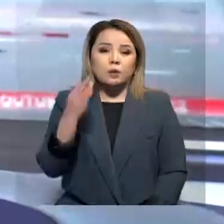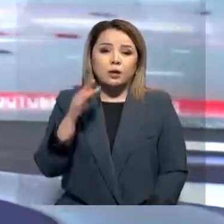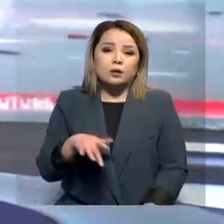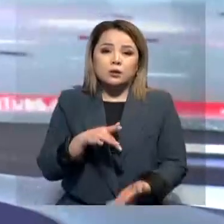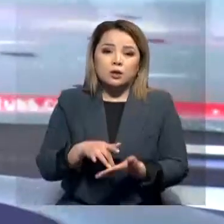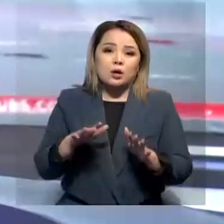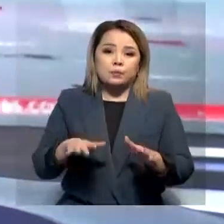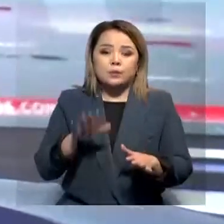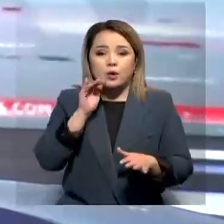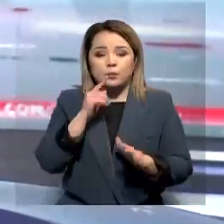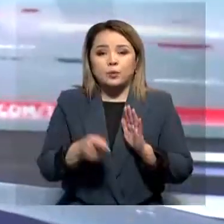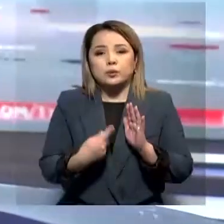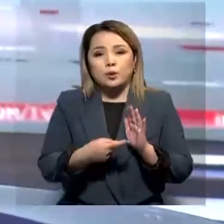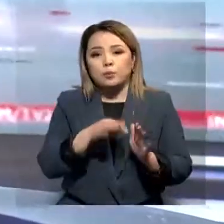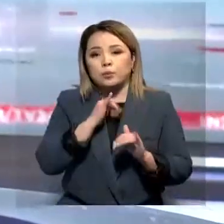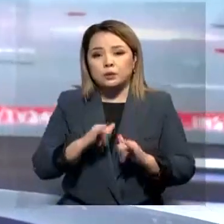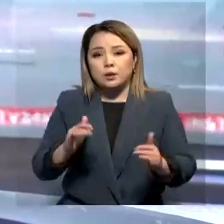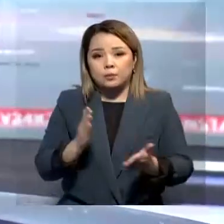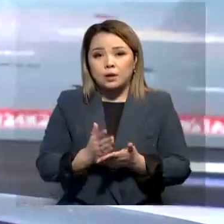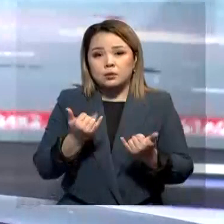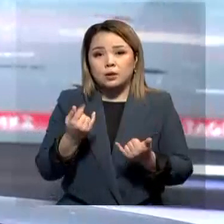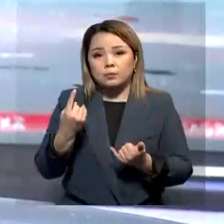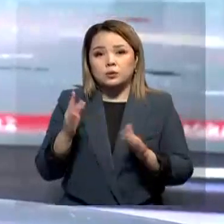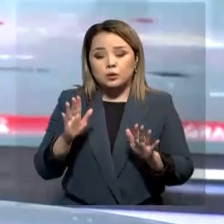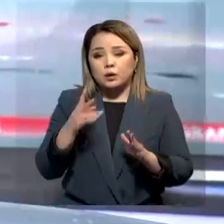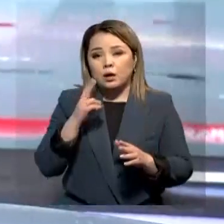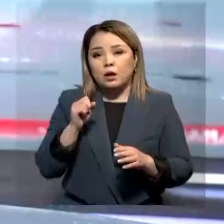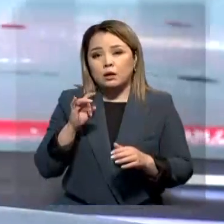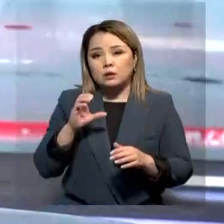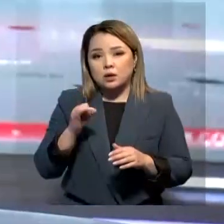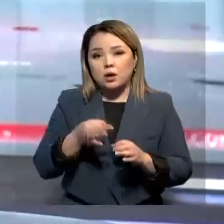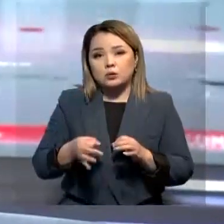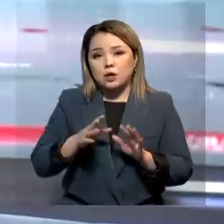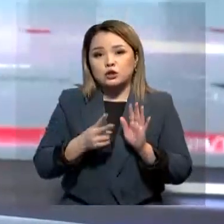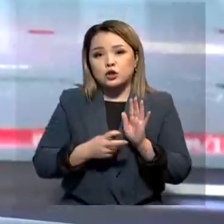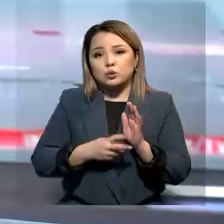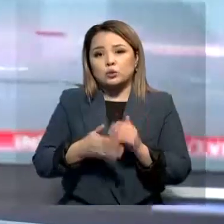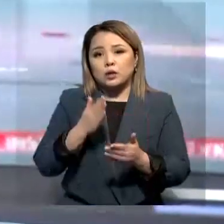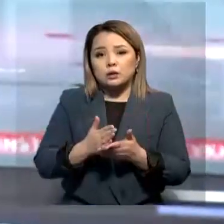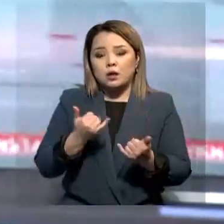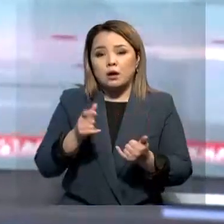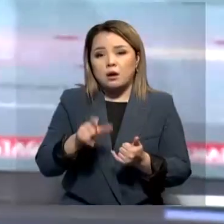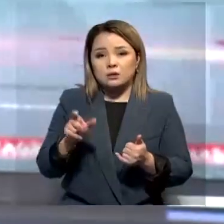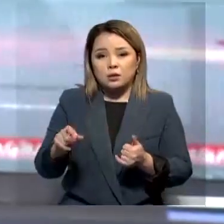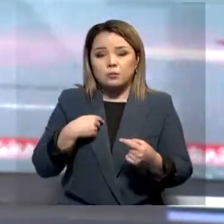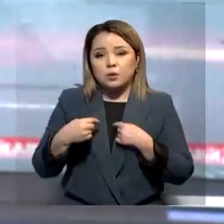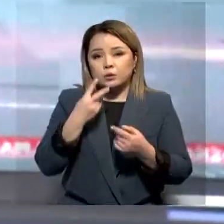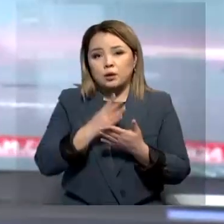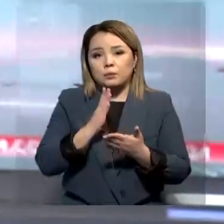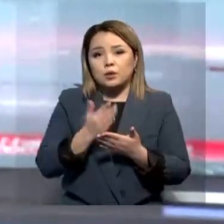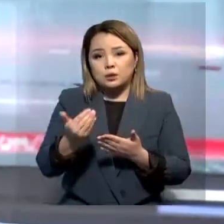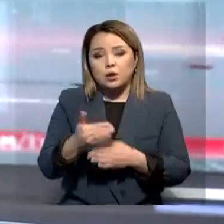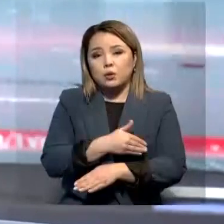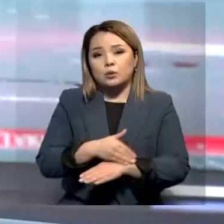Алматы облысында қаңғыбас ит қаптап кетті. Бір ғана Қарасай ауданында былтыр 700-ге тарта адам жапа шеккен.